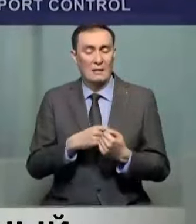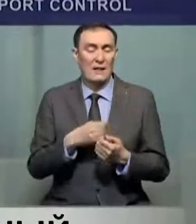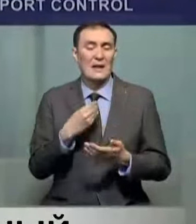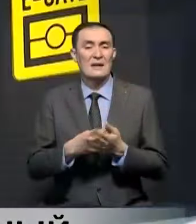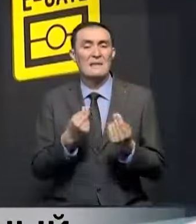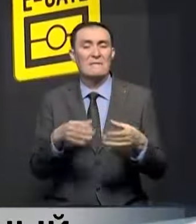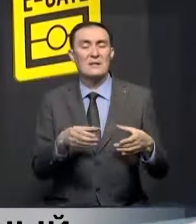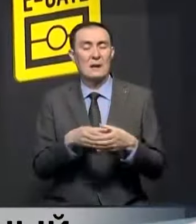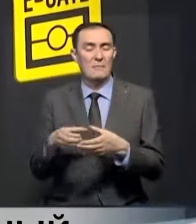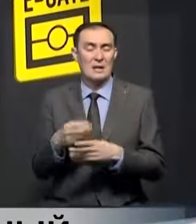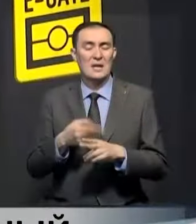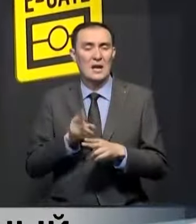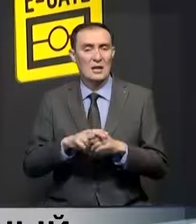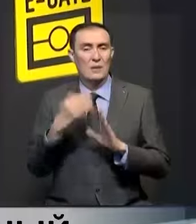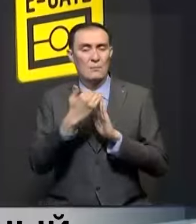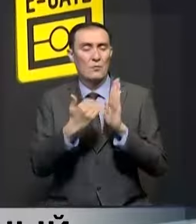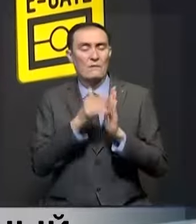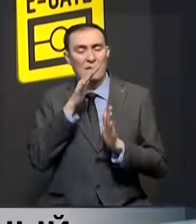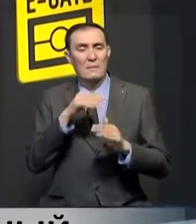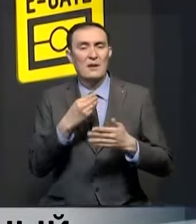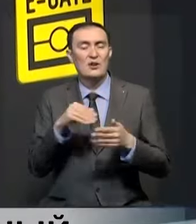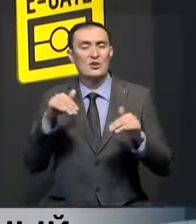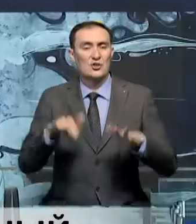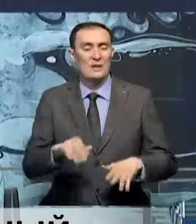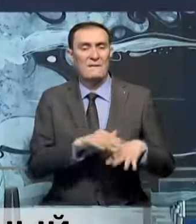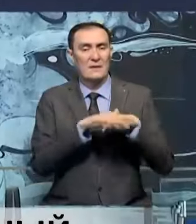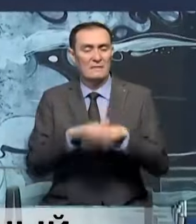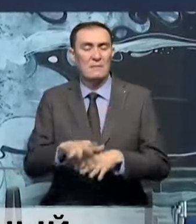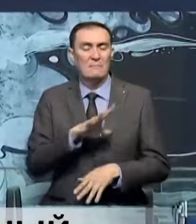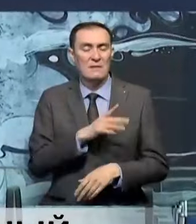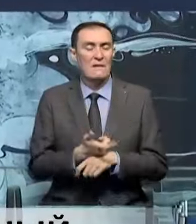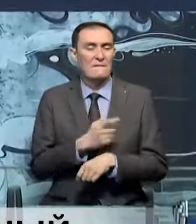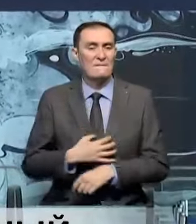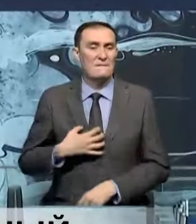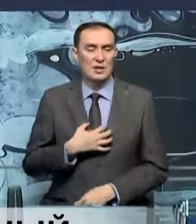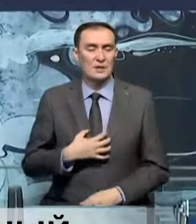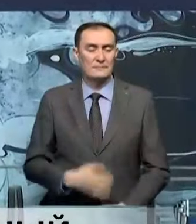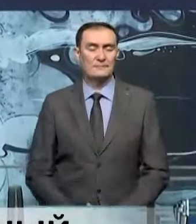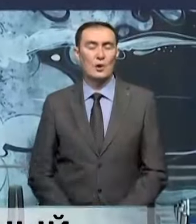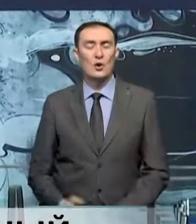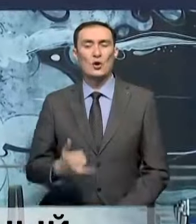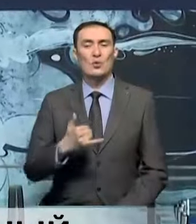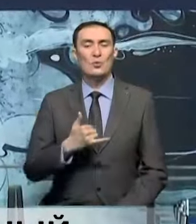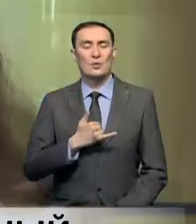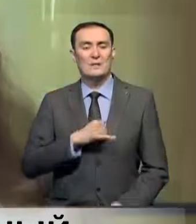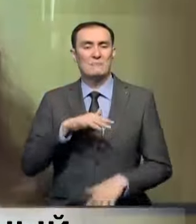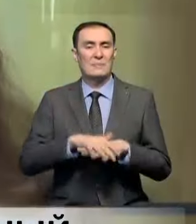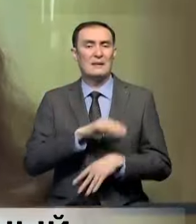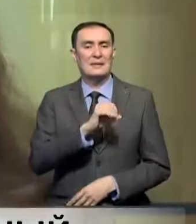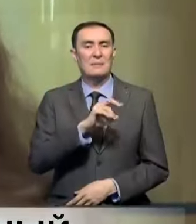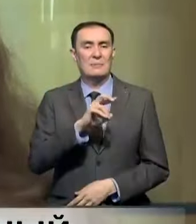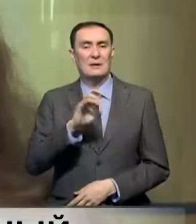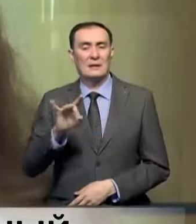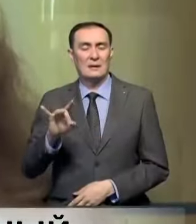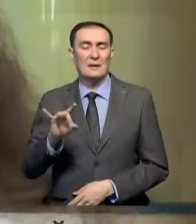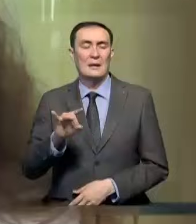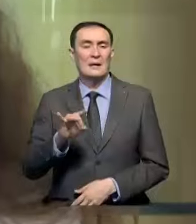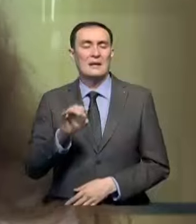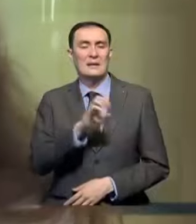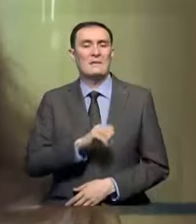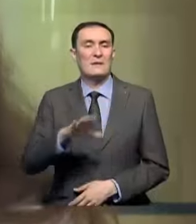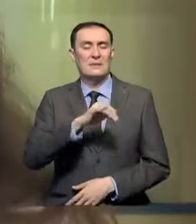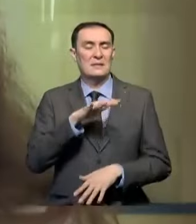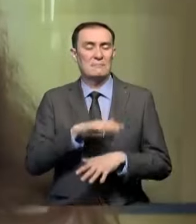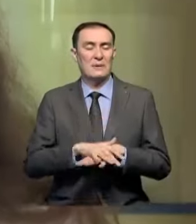инвесторов этот пункт при решении финансирования был одним из ключевых у нас уделяется